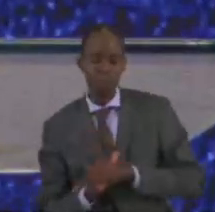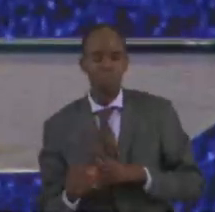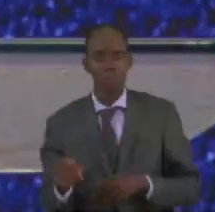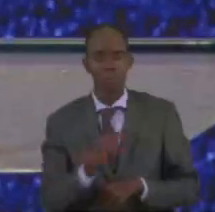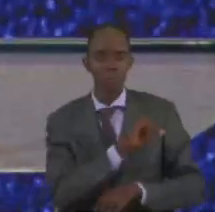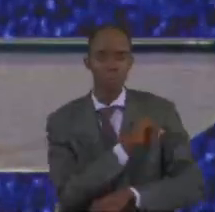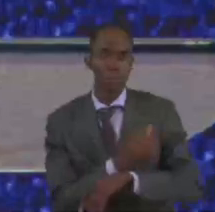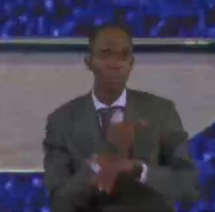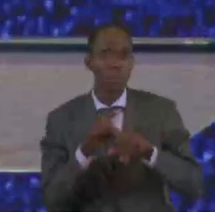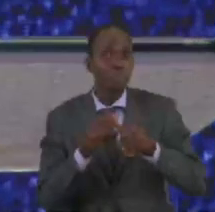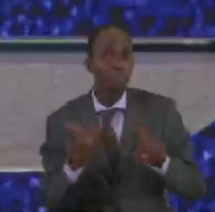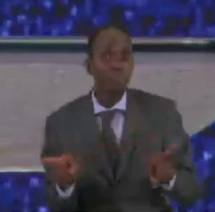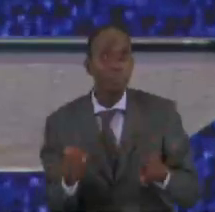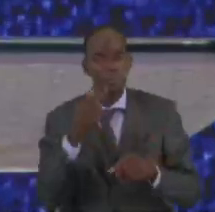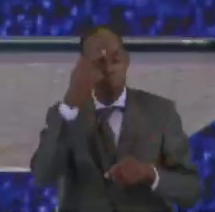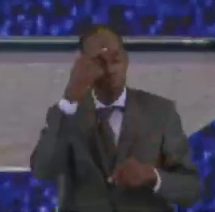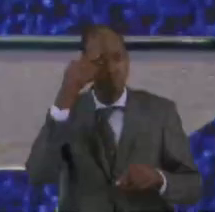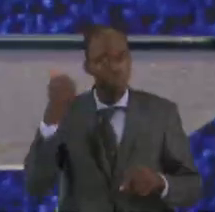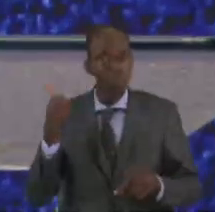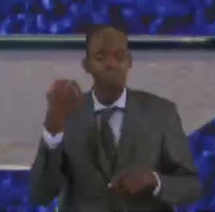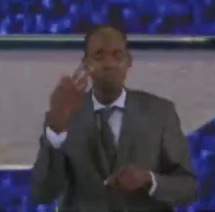Nous nous soumettons à eux. Mais,